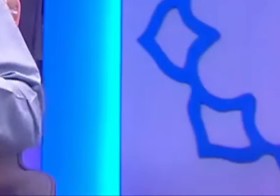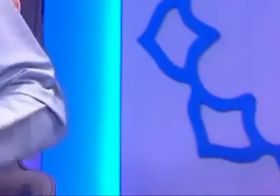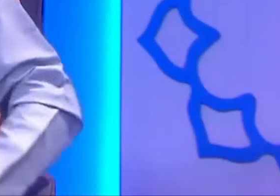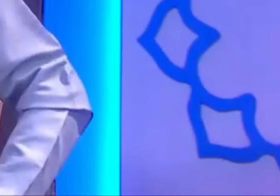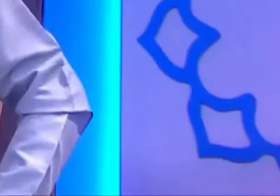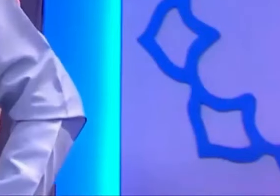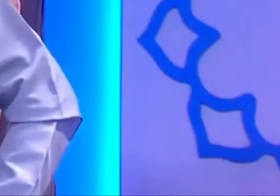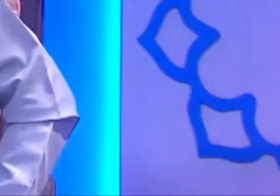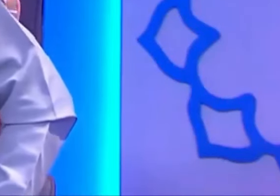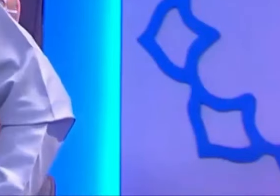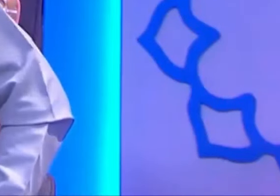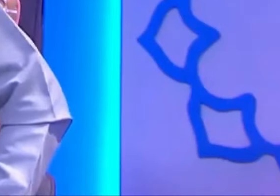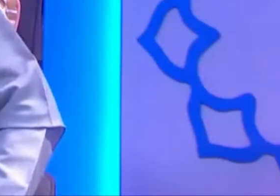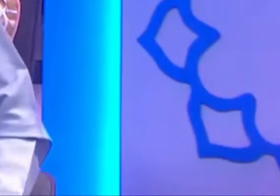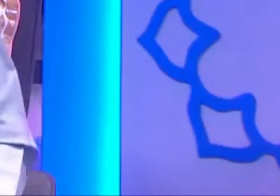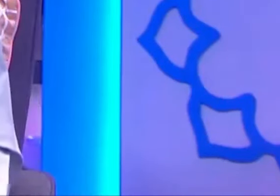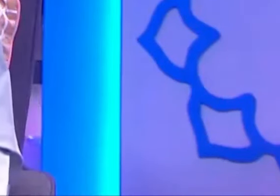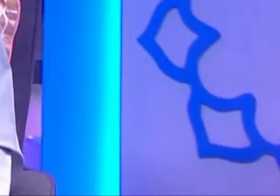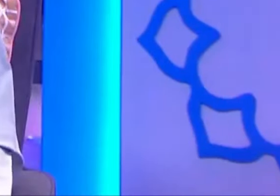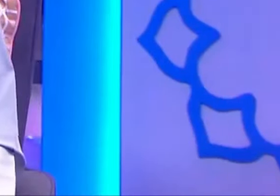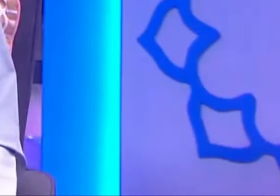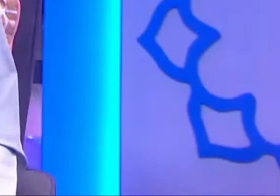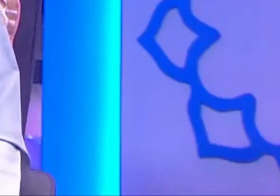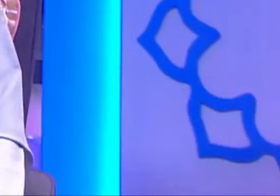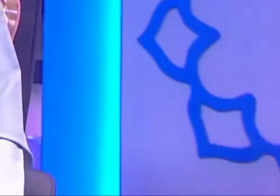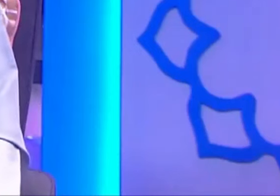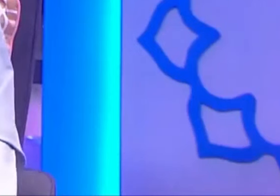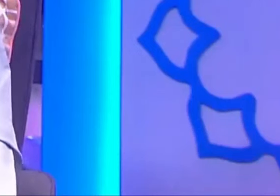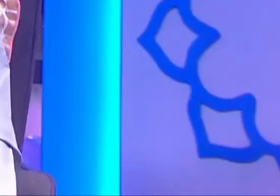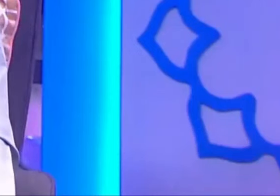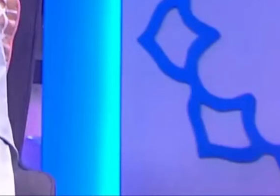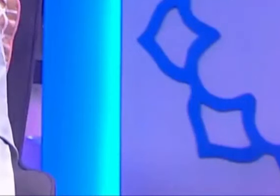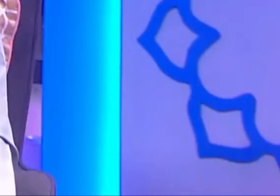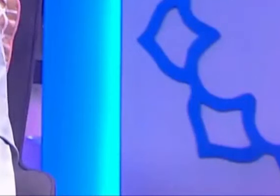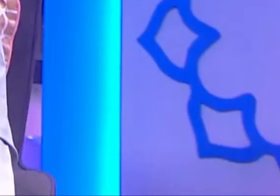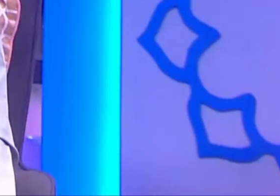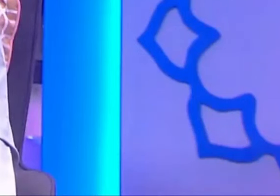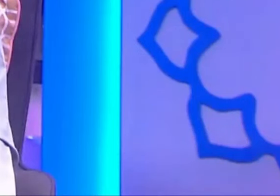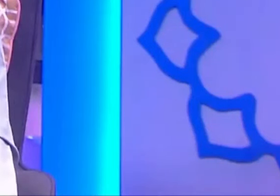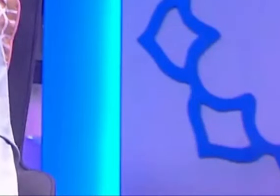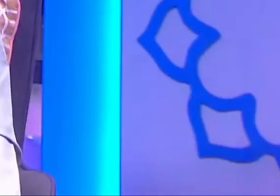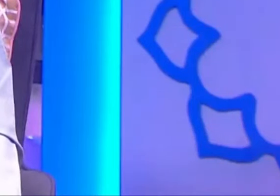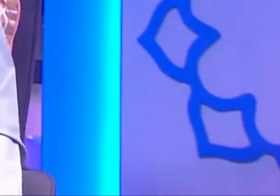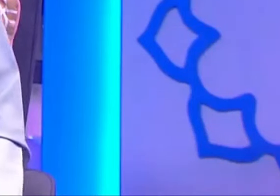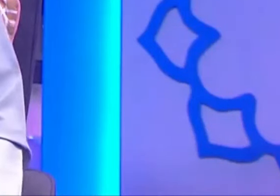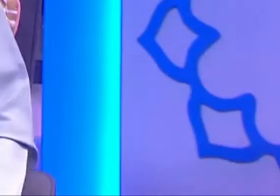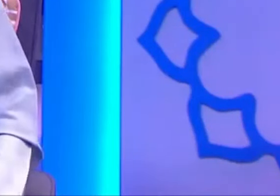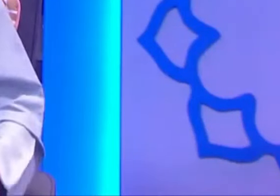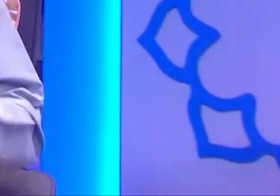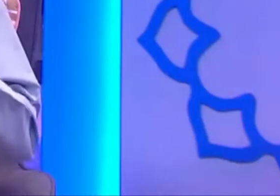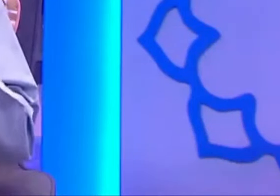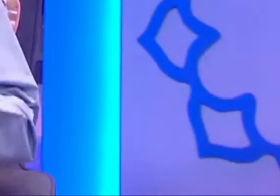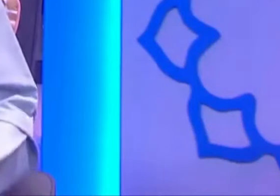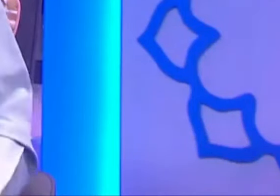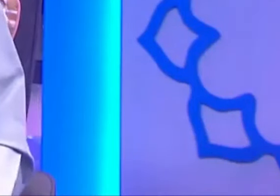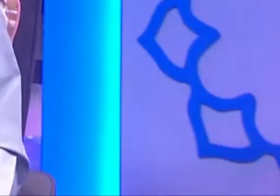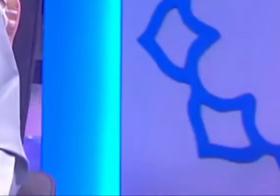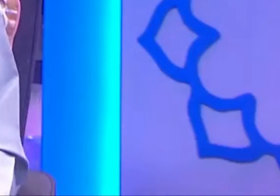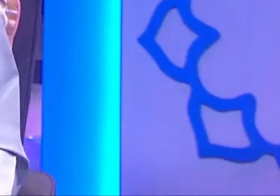Yang ni yang kita kena tanamkan dalam keluarga kita juga. Ingat tak hadis yang Rasulullah sebutkan, rahimallahu rajulan. Rasulullah kata Allah